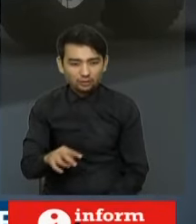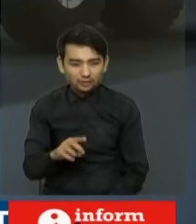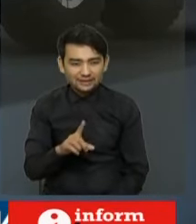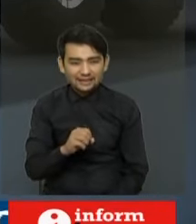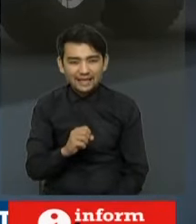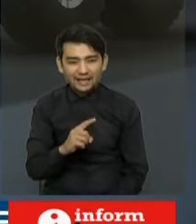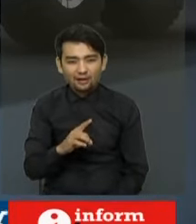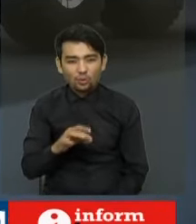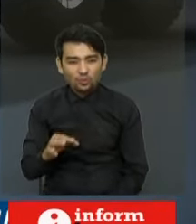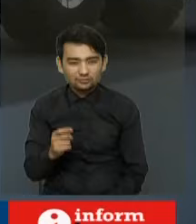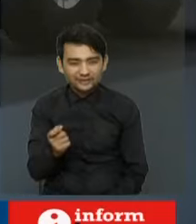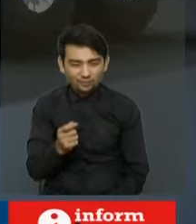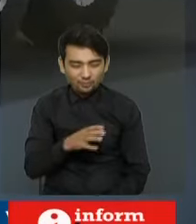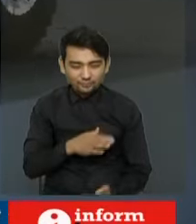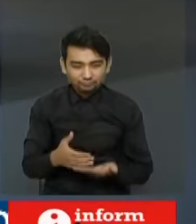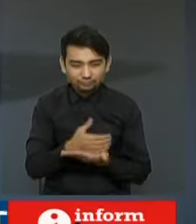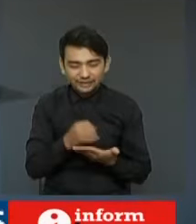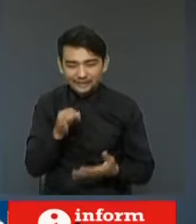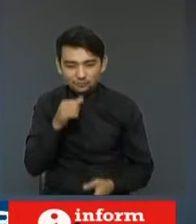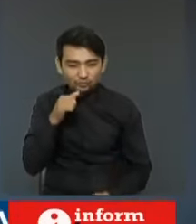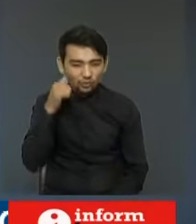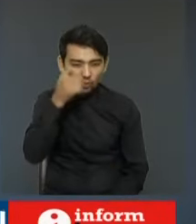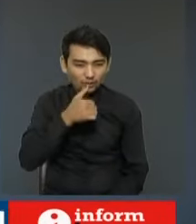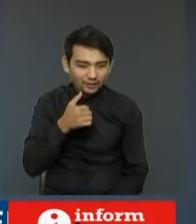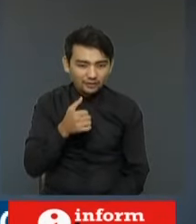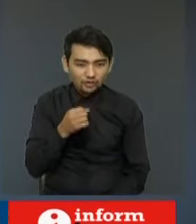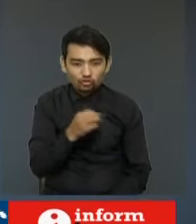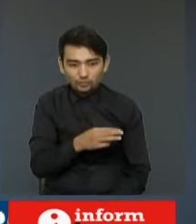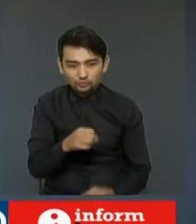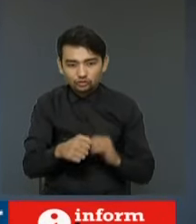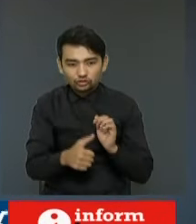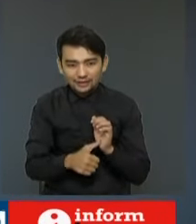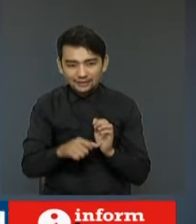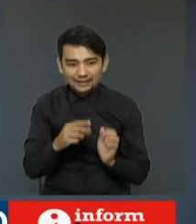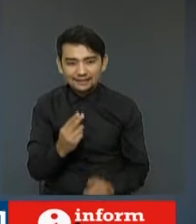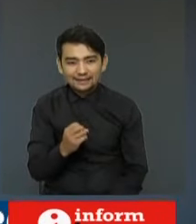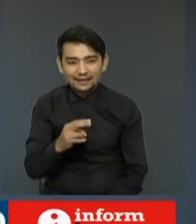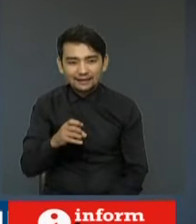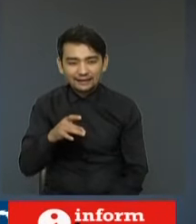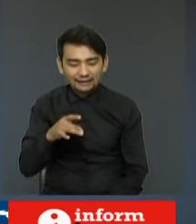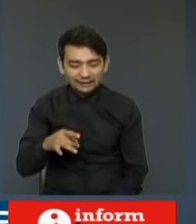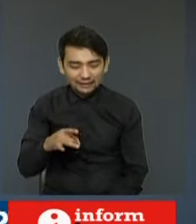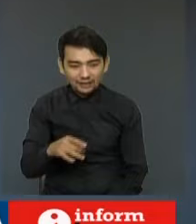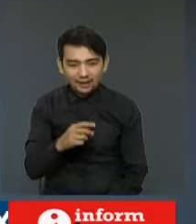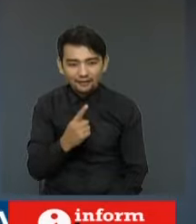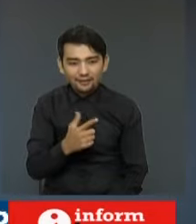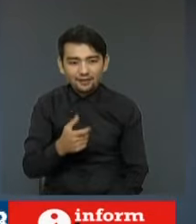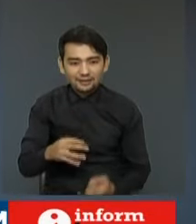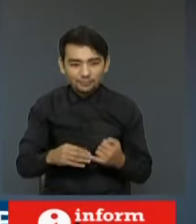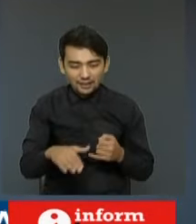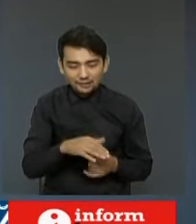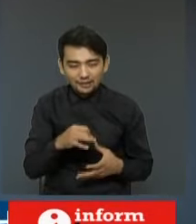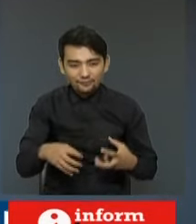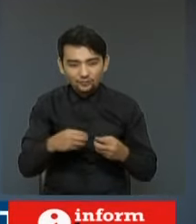урожайность, по словам главы Минсельхоза, превысила прошлогоднюю и составила 16 центнеров на гектар. Однако ввиду сложностей с